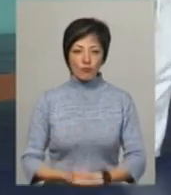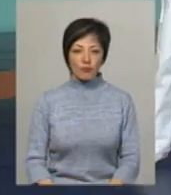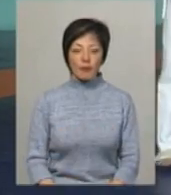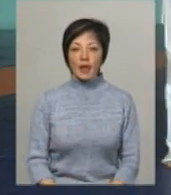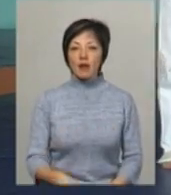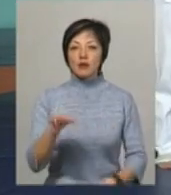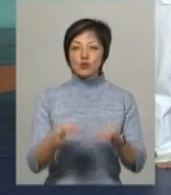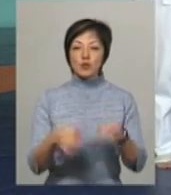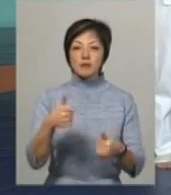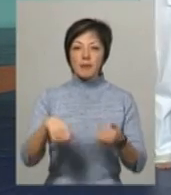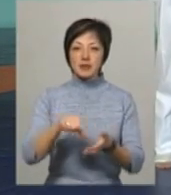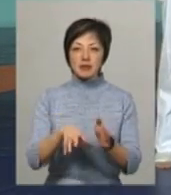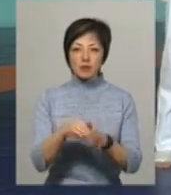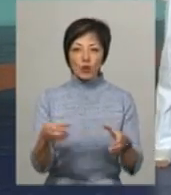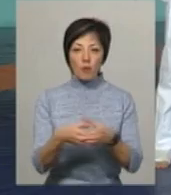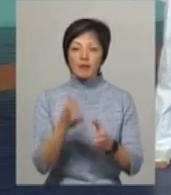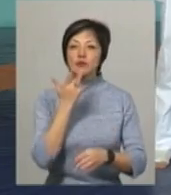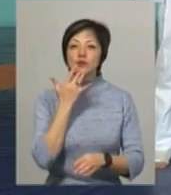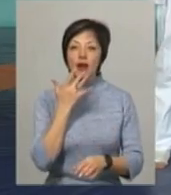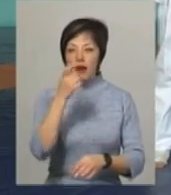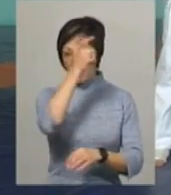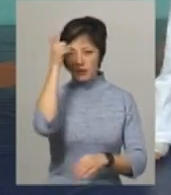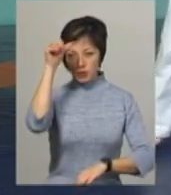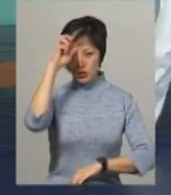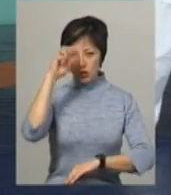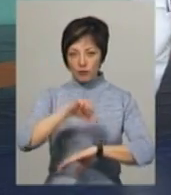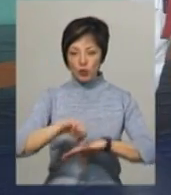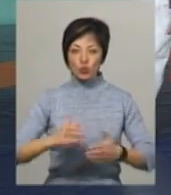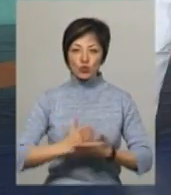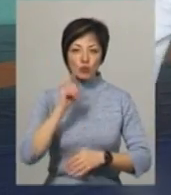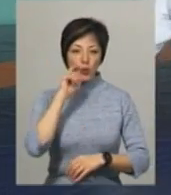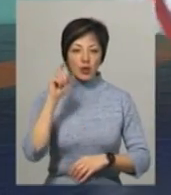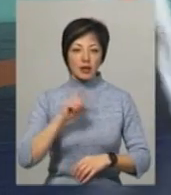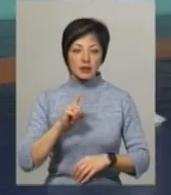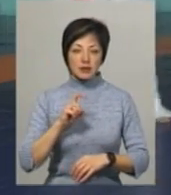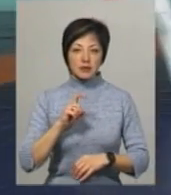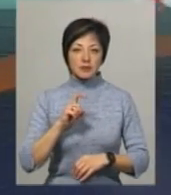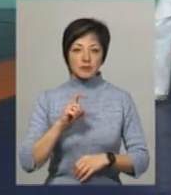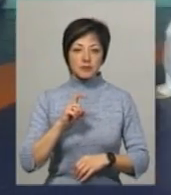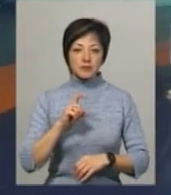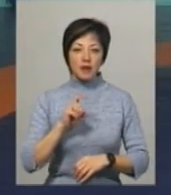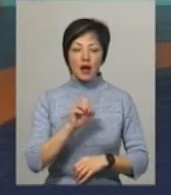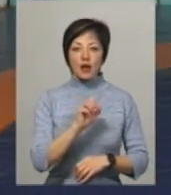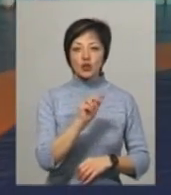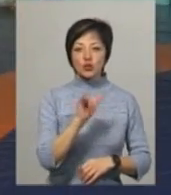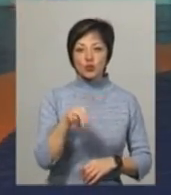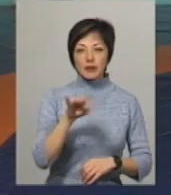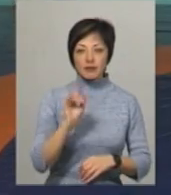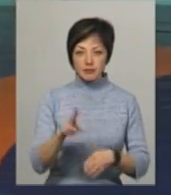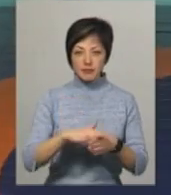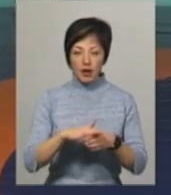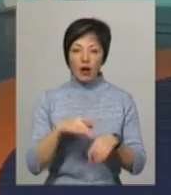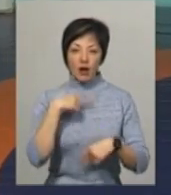Суддя змагань, представник збірної команди Національної академії Державної прикордонної служби України імені Богдана Хмельницького Андрій Чудик говорить,